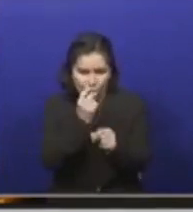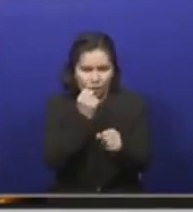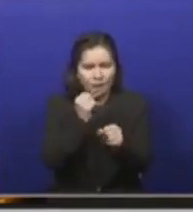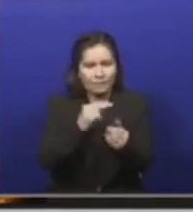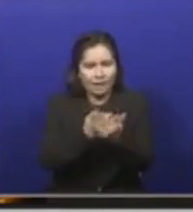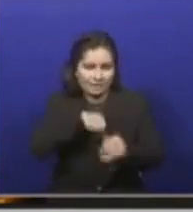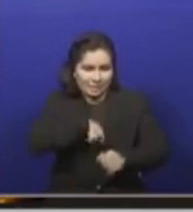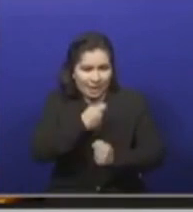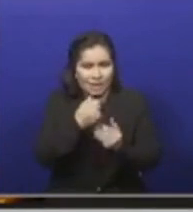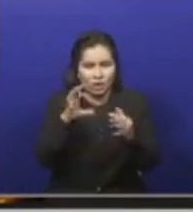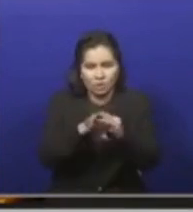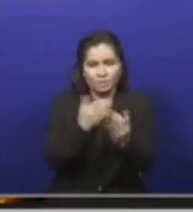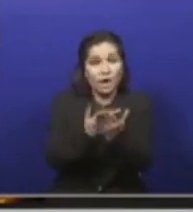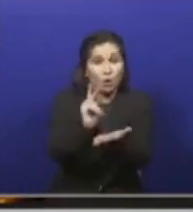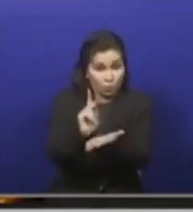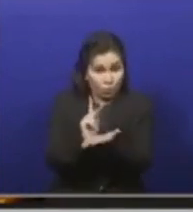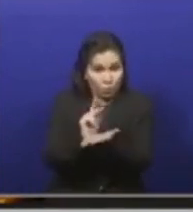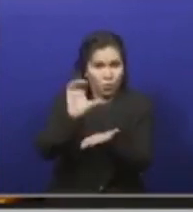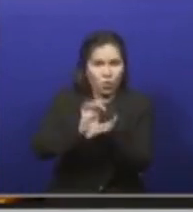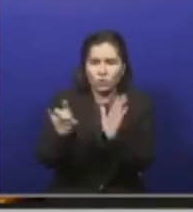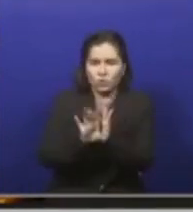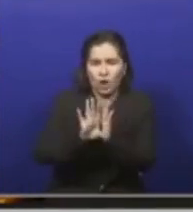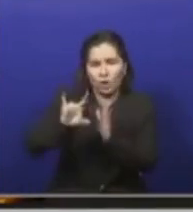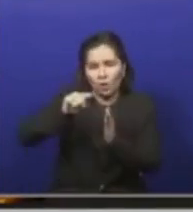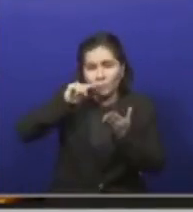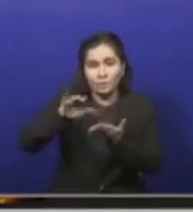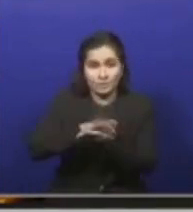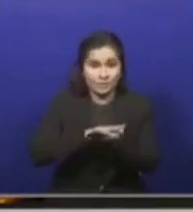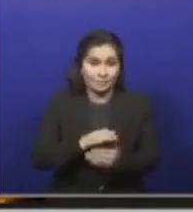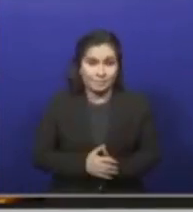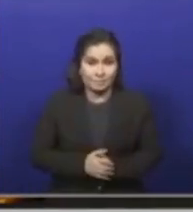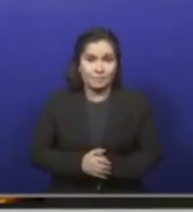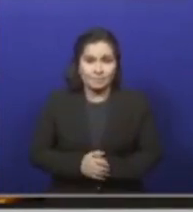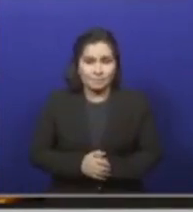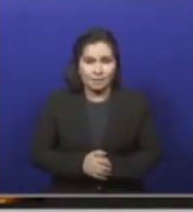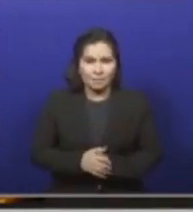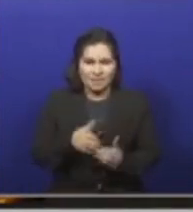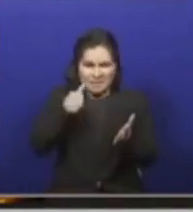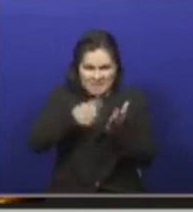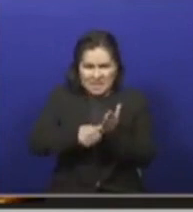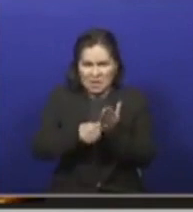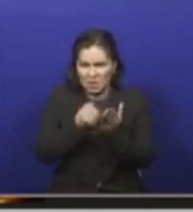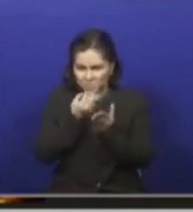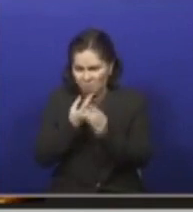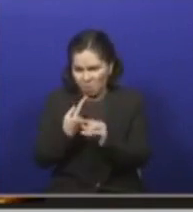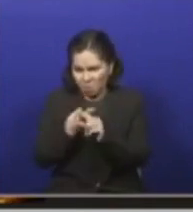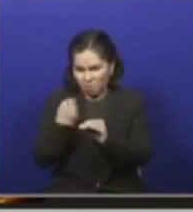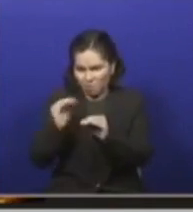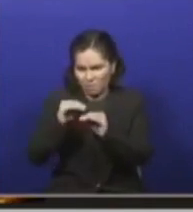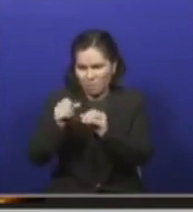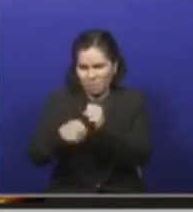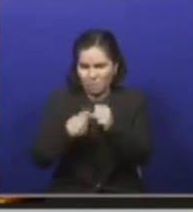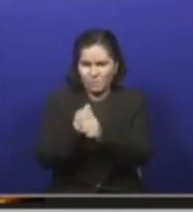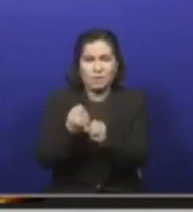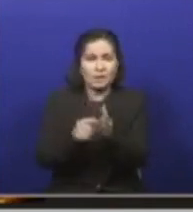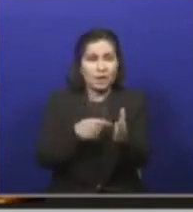นี้เงินกู้ก้อนสุดท้ายของเราที่เราเป็นหนี้ไม่พอเราต้องใช้ดอกเบี้ยไปอีกไม่รู้กี่ปีโดยที่